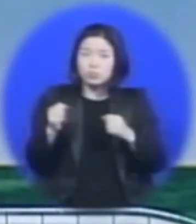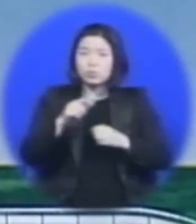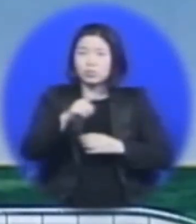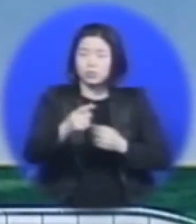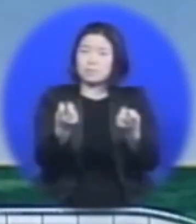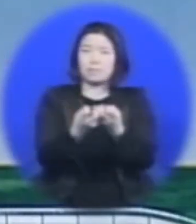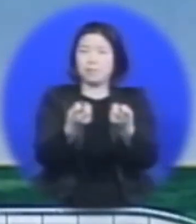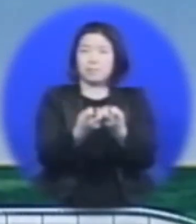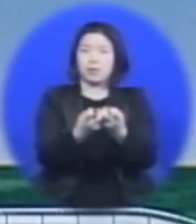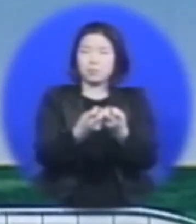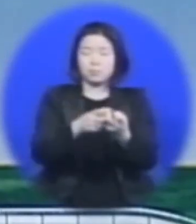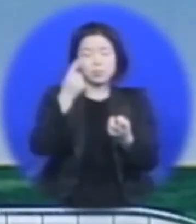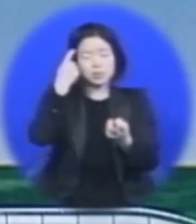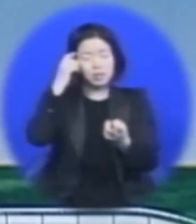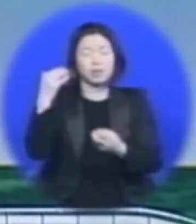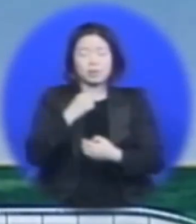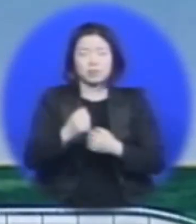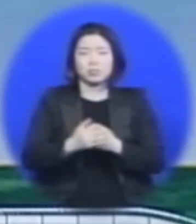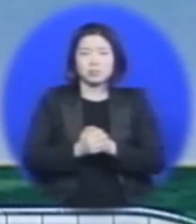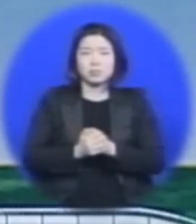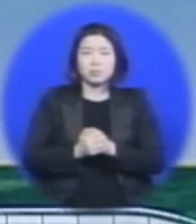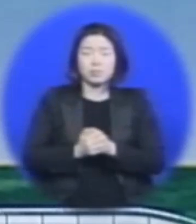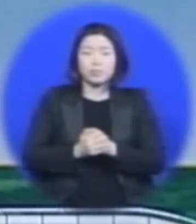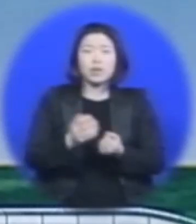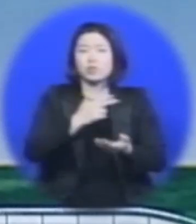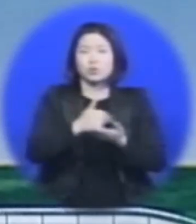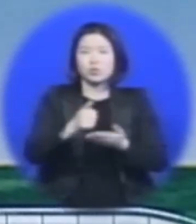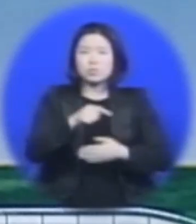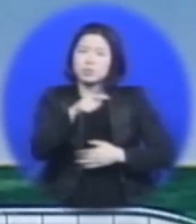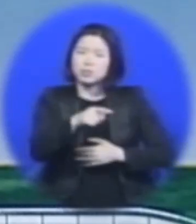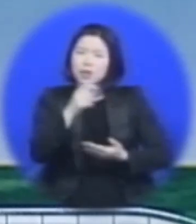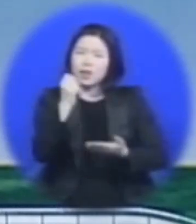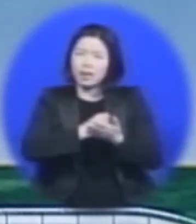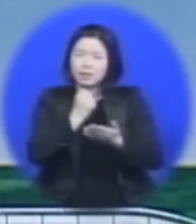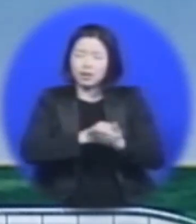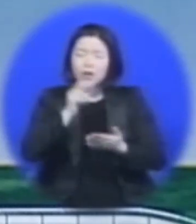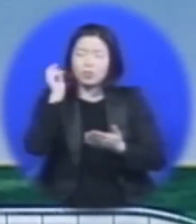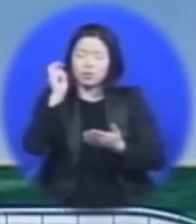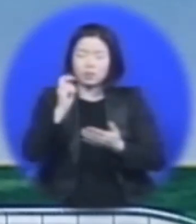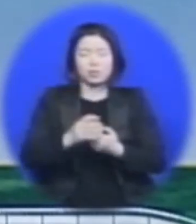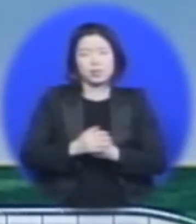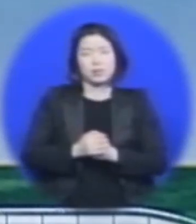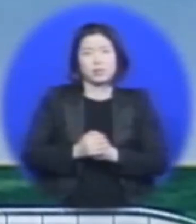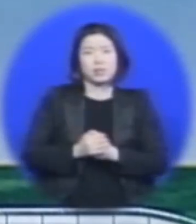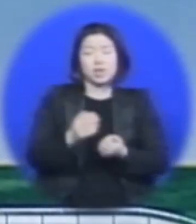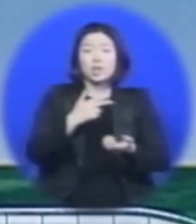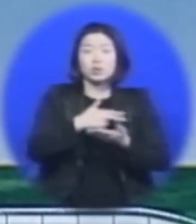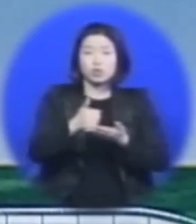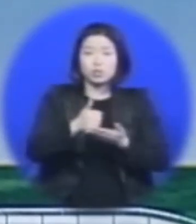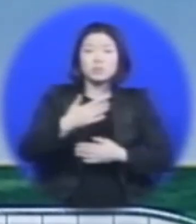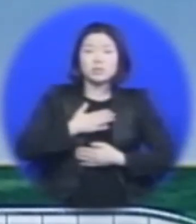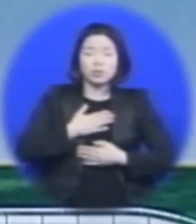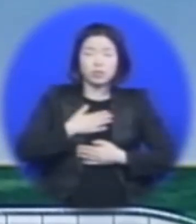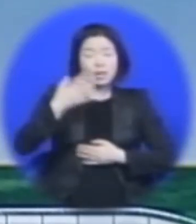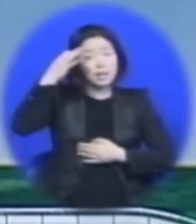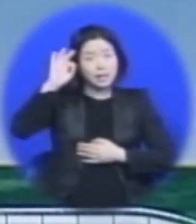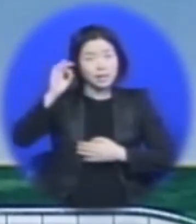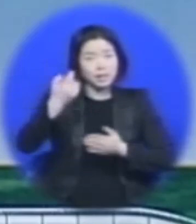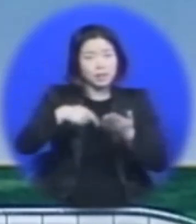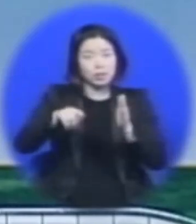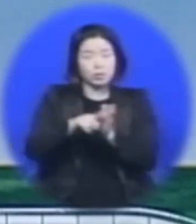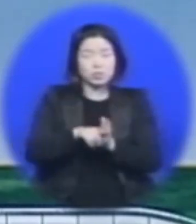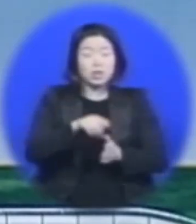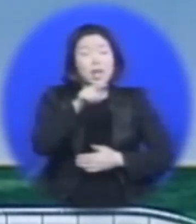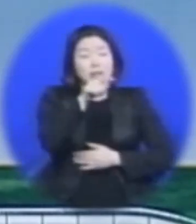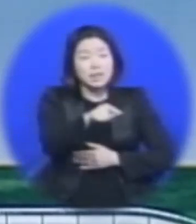그 방법이에요 주님은 그것이 안타까우셨는지 주님은 저에게 깨닫게 하시기를